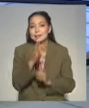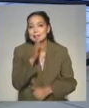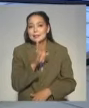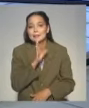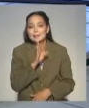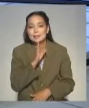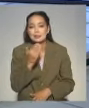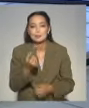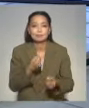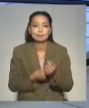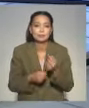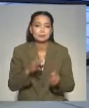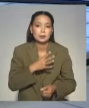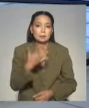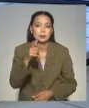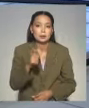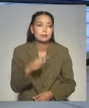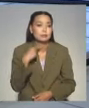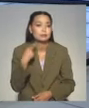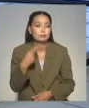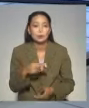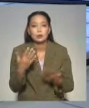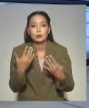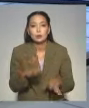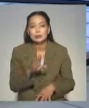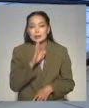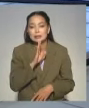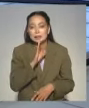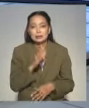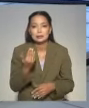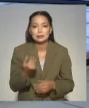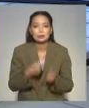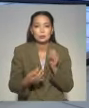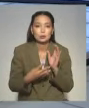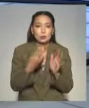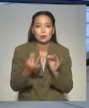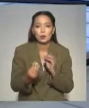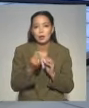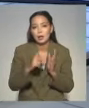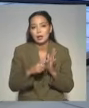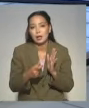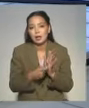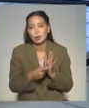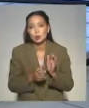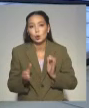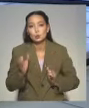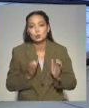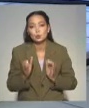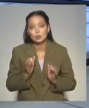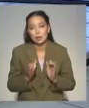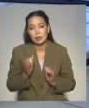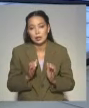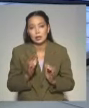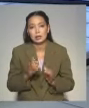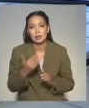қызды зорлады деген күдікпен 5 адам қамауға алынды. Қызды жәбірлегендер 9-шы және 10-шы класс оқушылары мен студент. Бұл